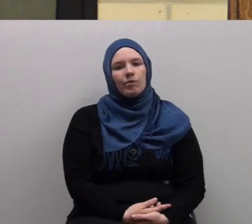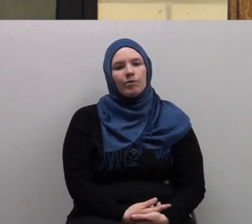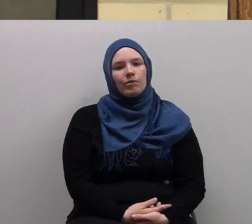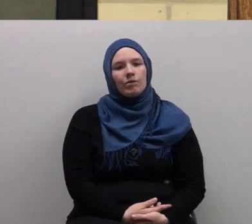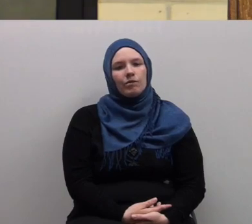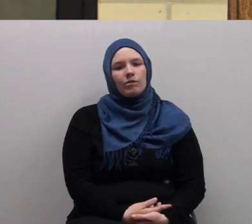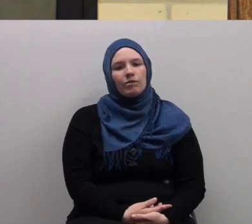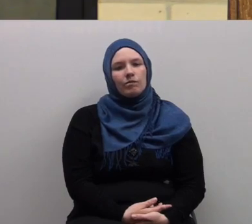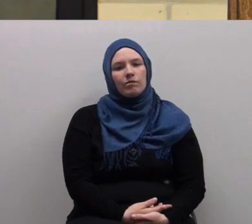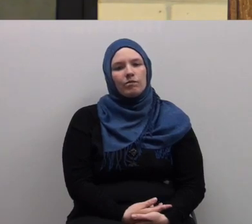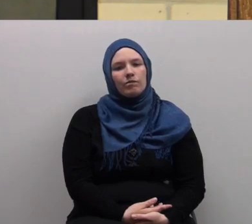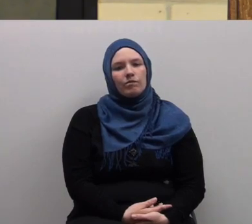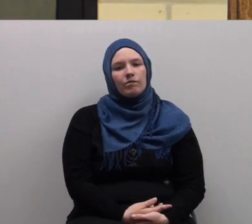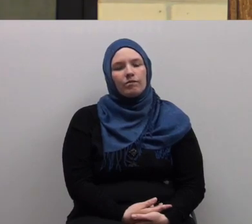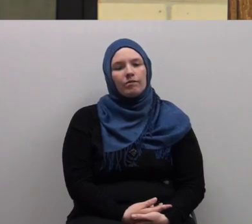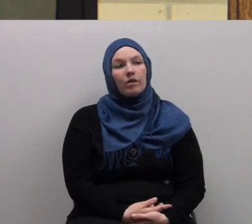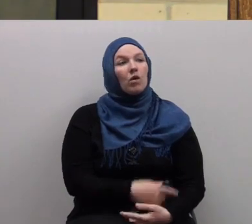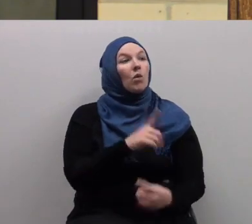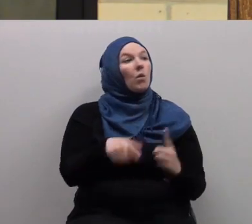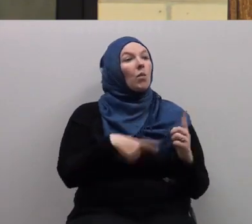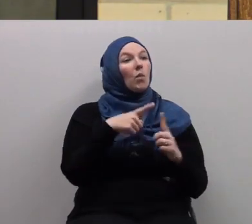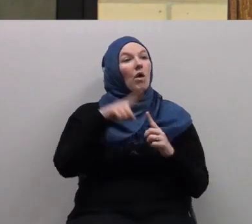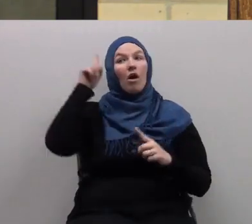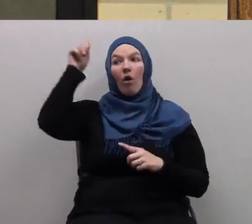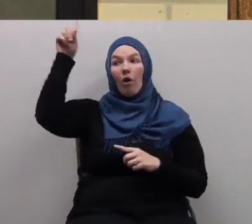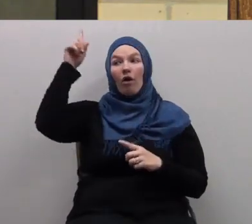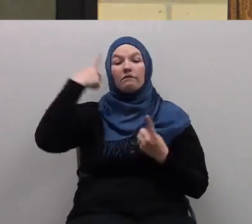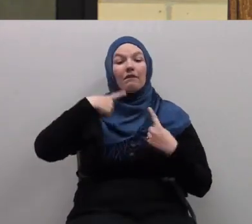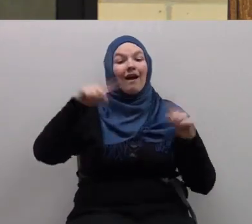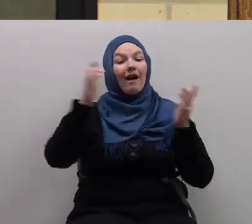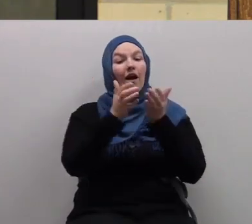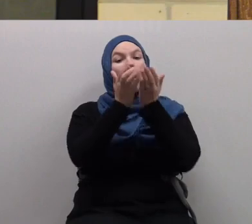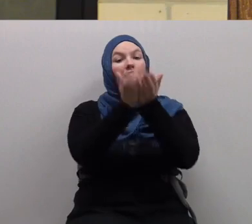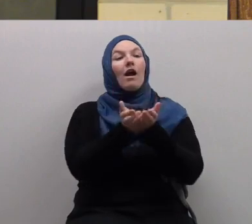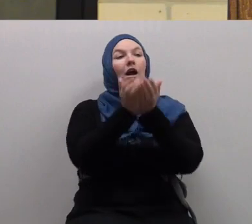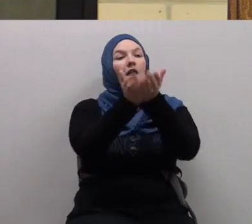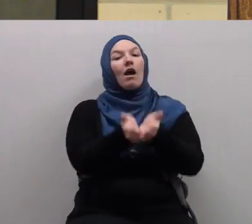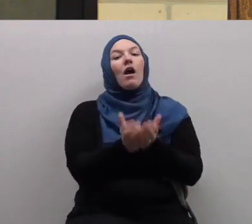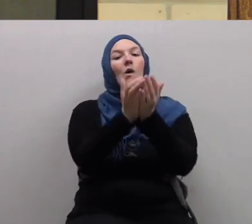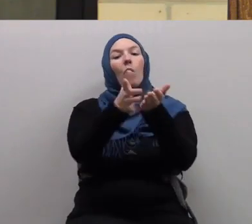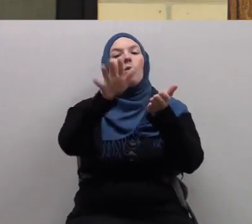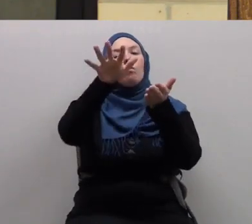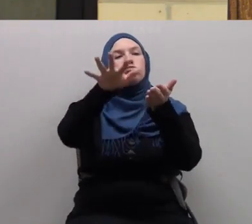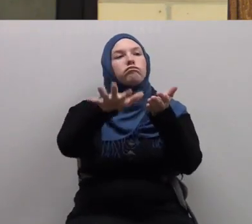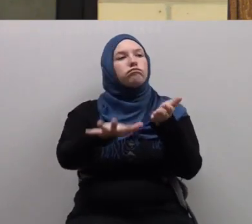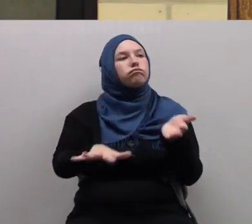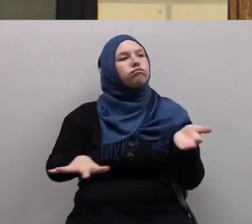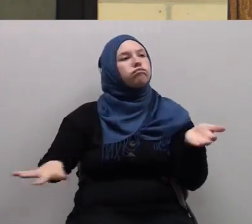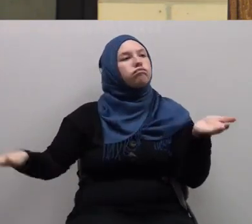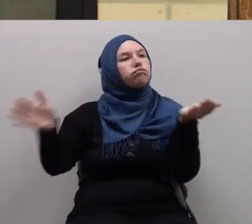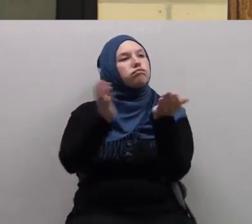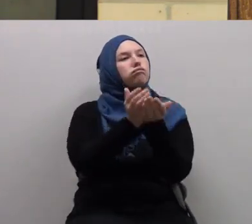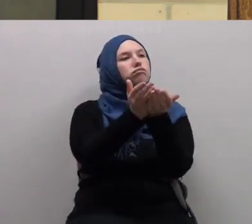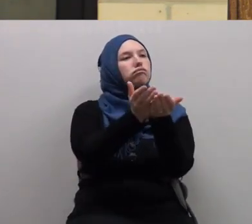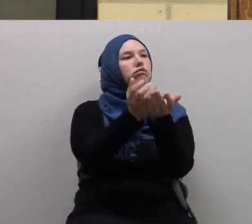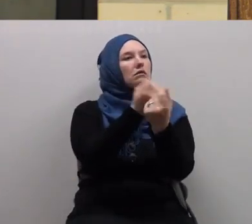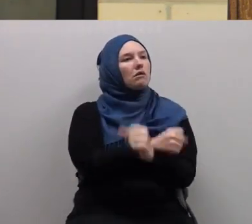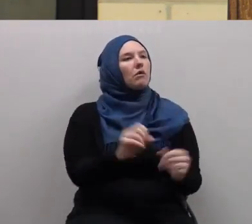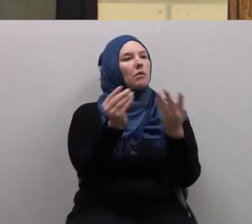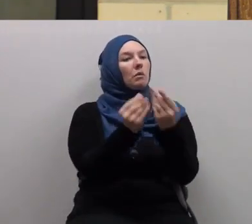بِغَيْرِ الْحَقِّ. When Allah saves them, gives them relief of that